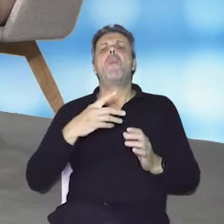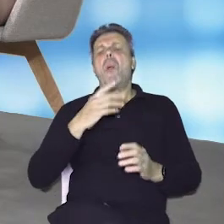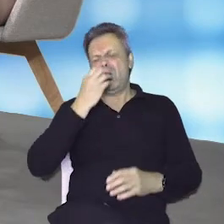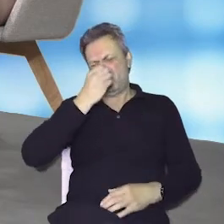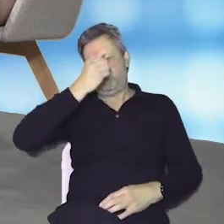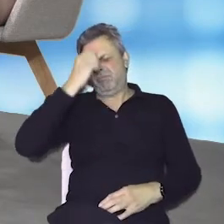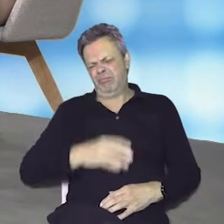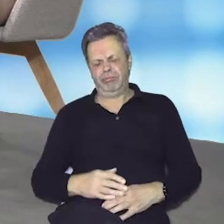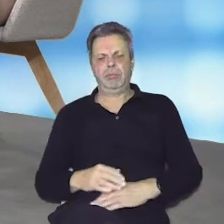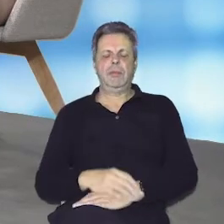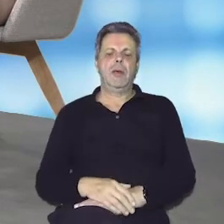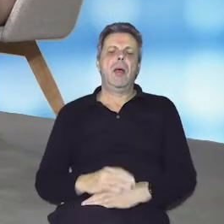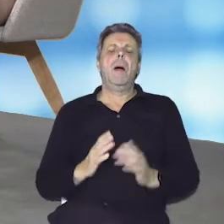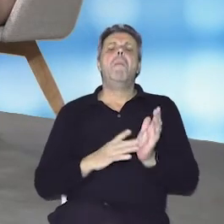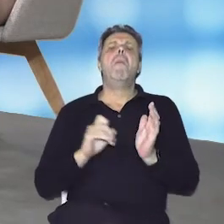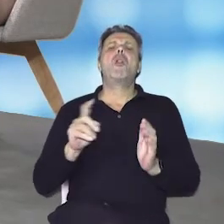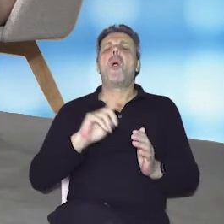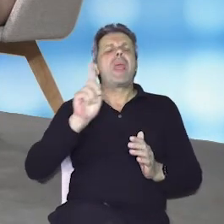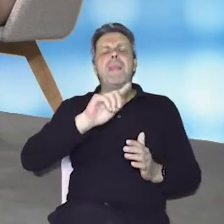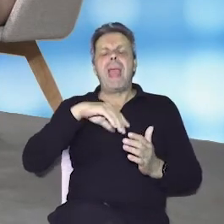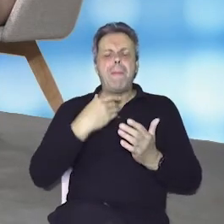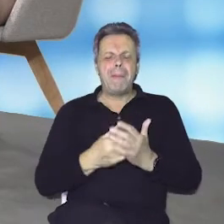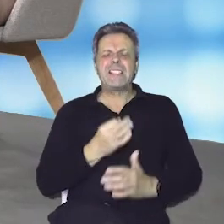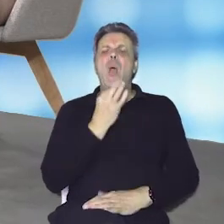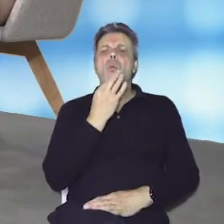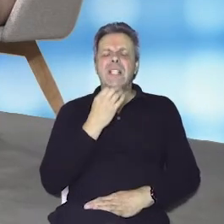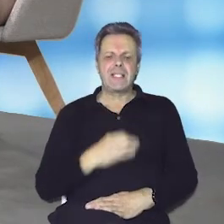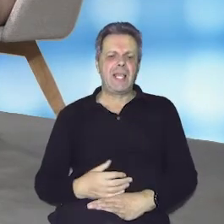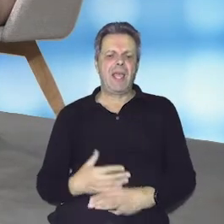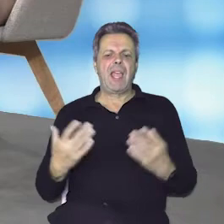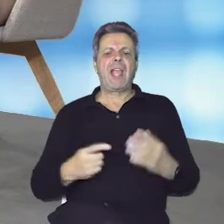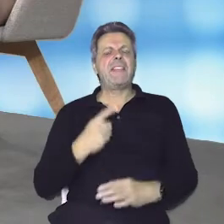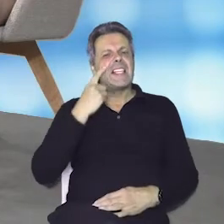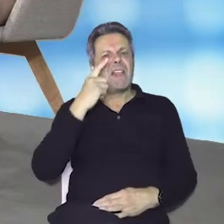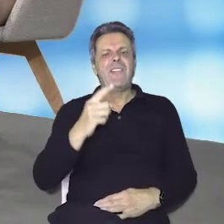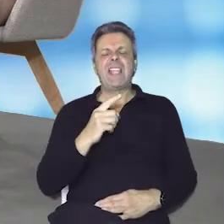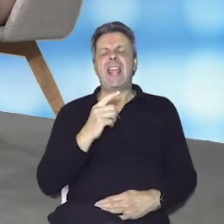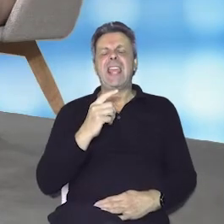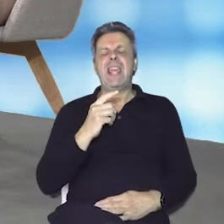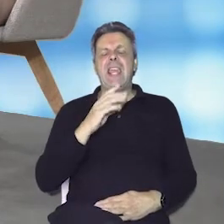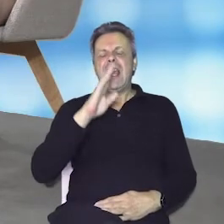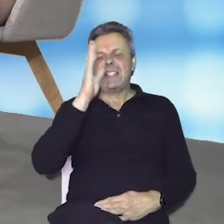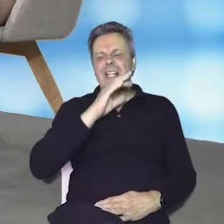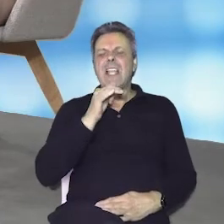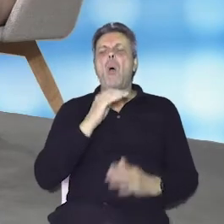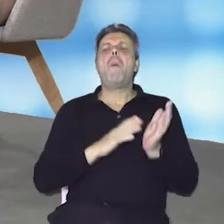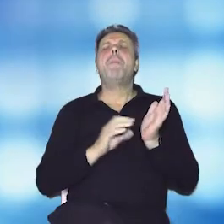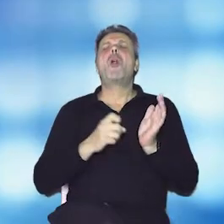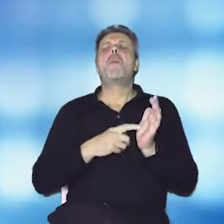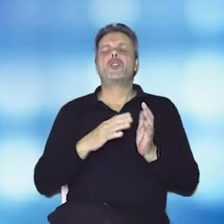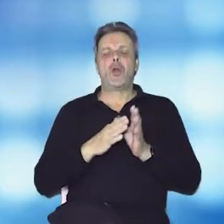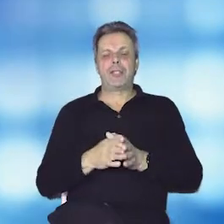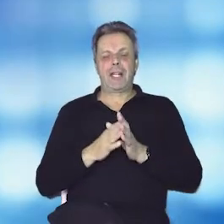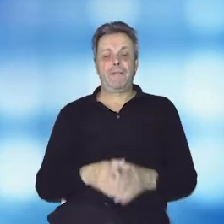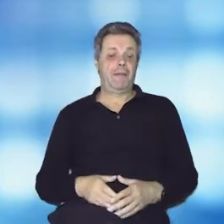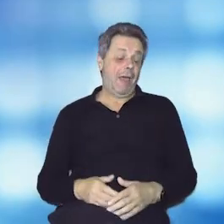i pokora, Mormoni ne priznaju crnce. Kada ste vidjeli crnca u mormonskoj crkvi? Evo,